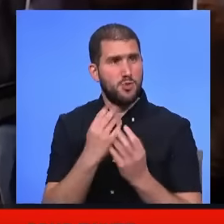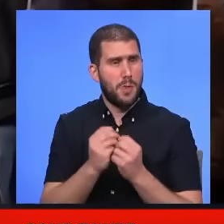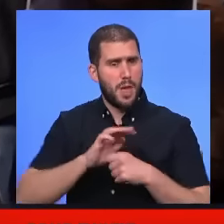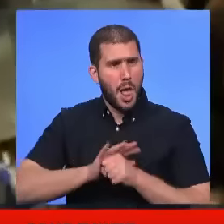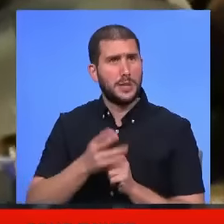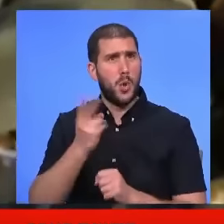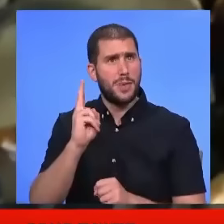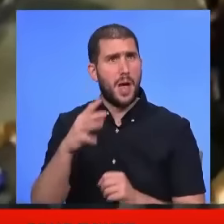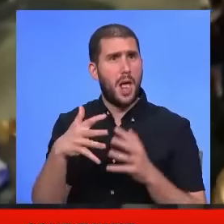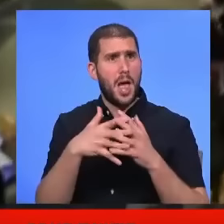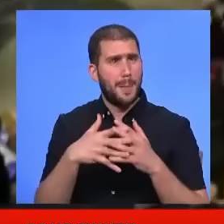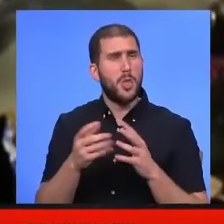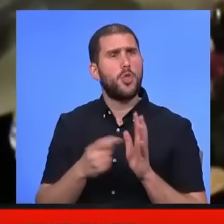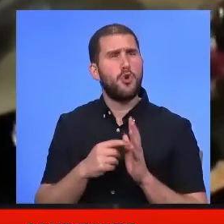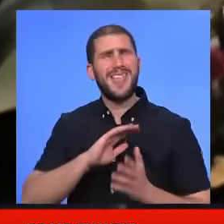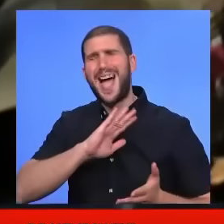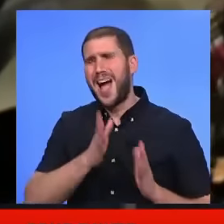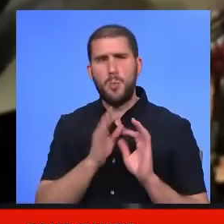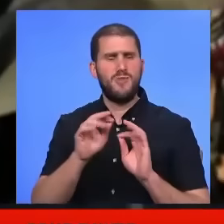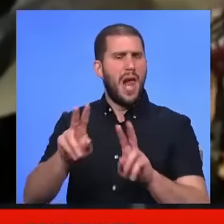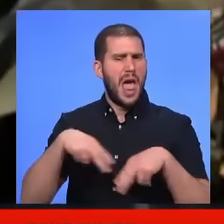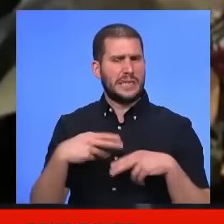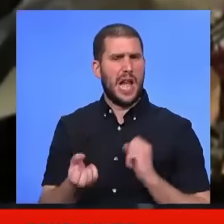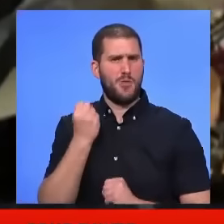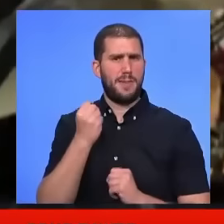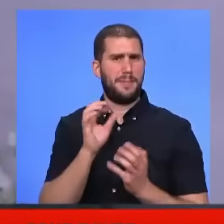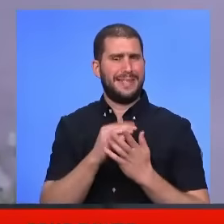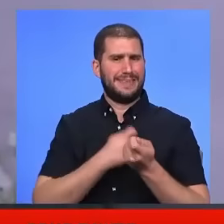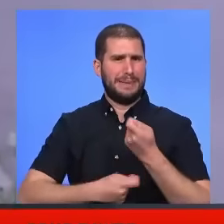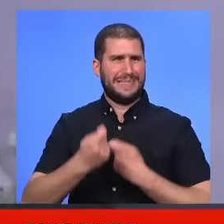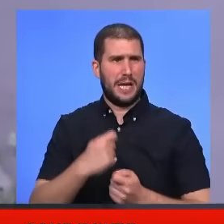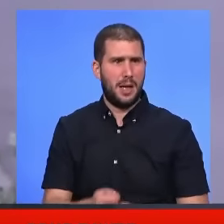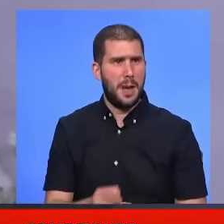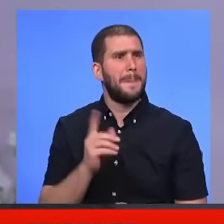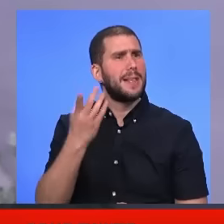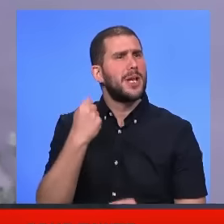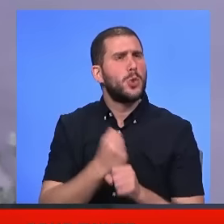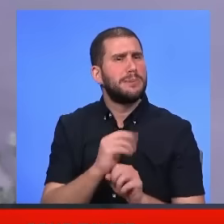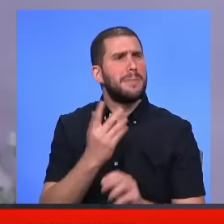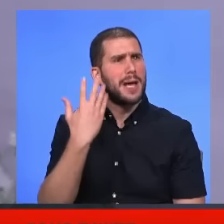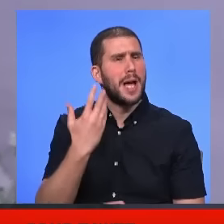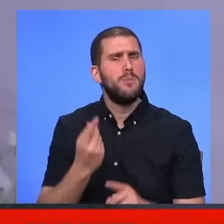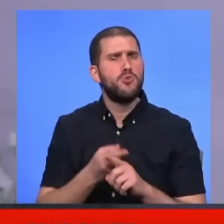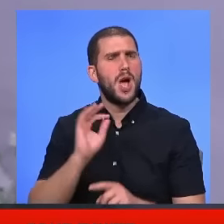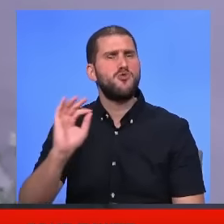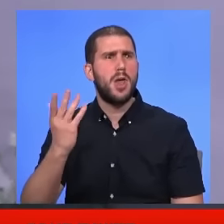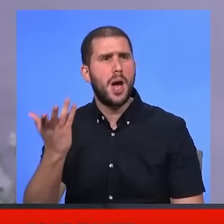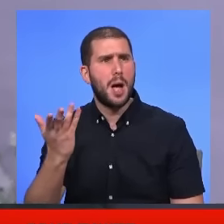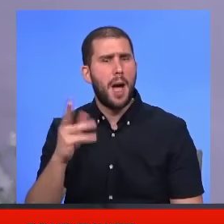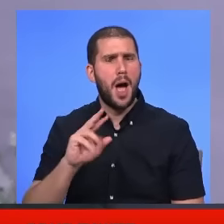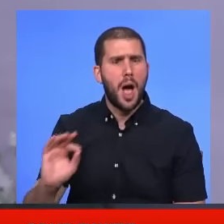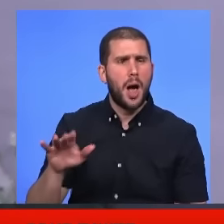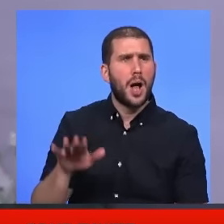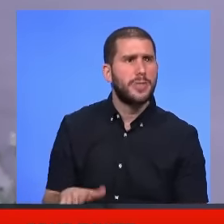על הקבינט ודורשות לעשות הכל כדי להחזיר את החטופים במסגרת עסקה. מה אתם הייתם עושים אם זה היה בן משפחה שלכם, אם זה היה אח שלכם